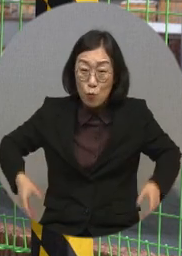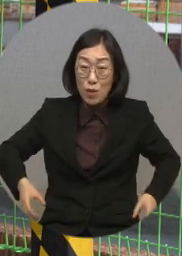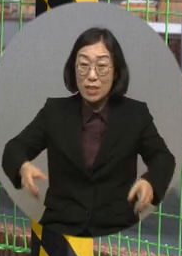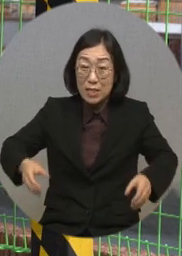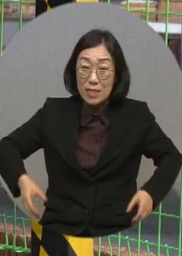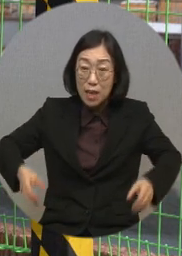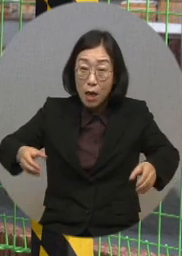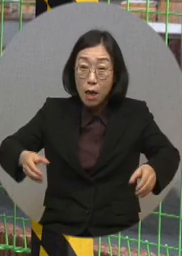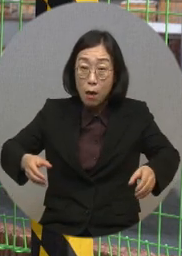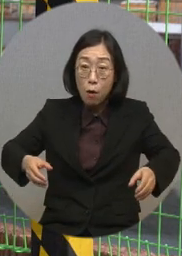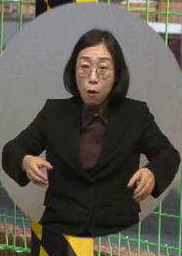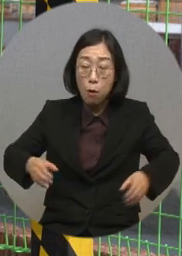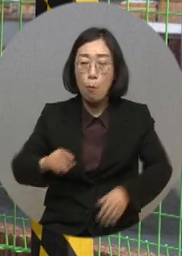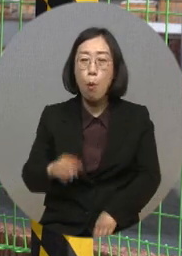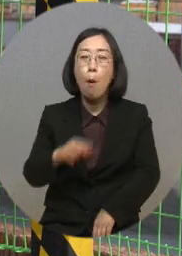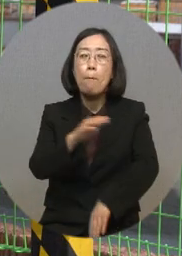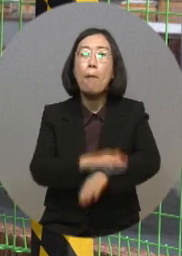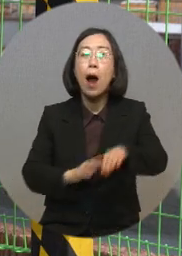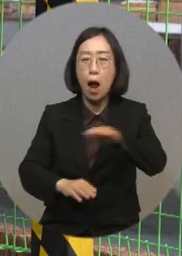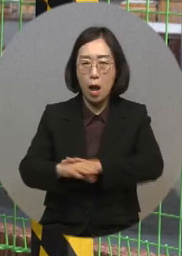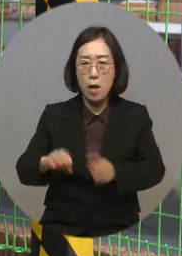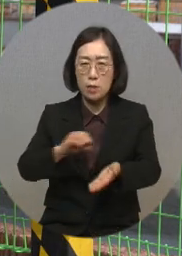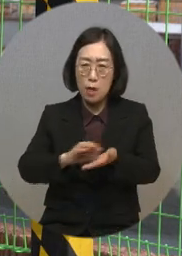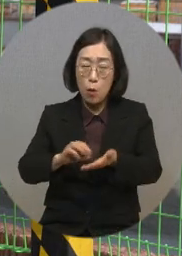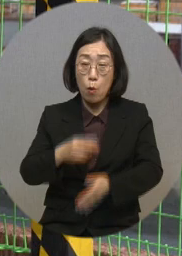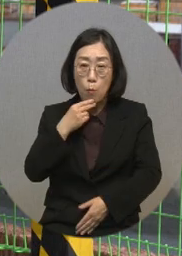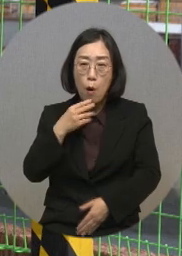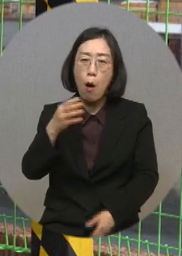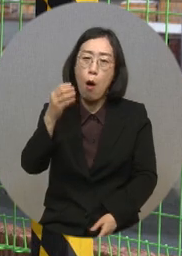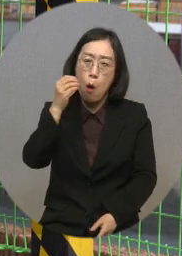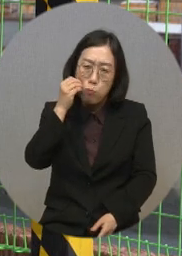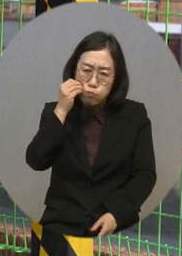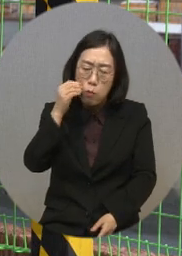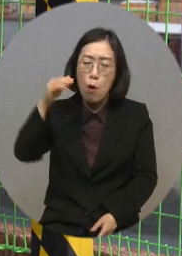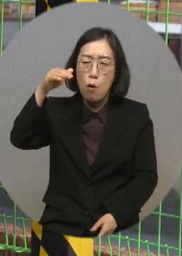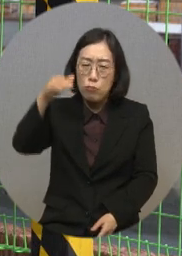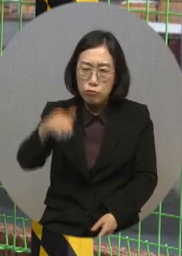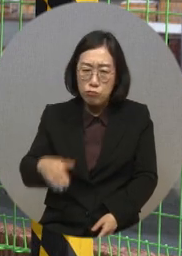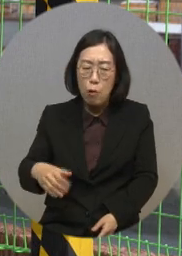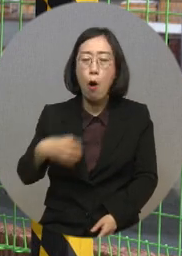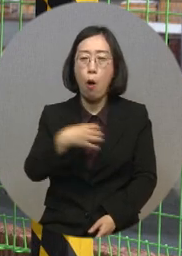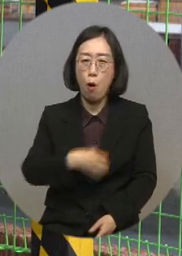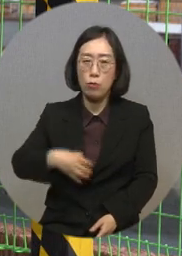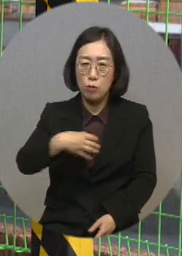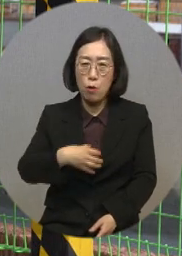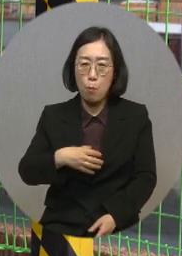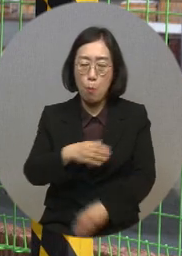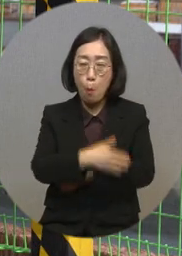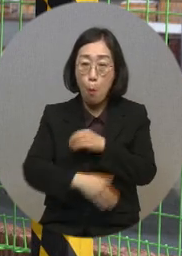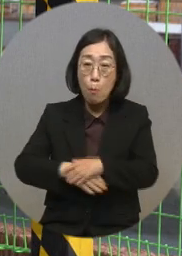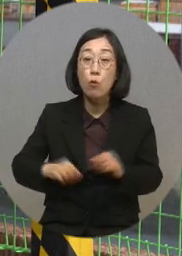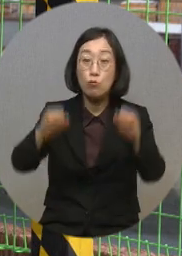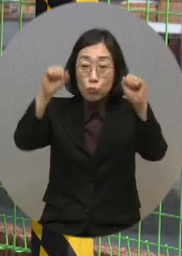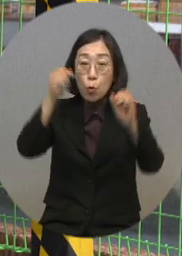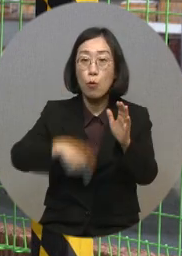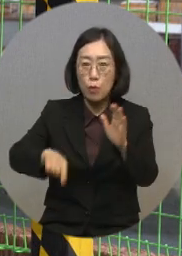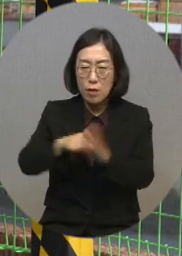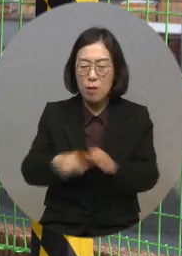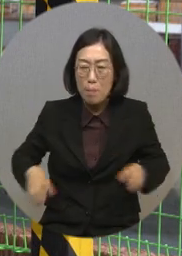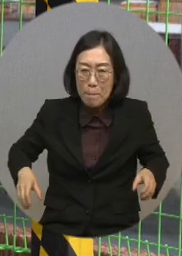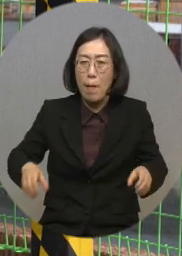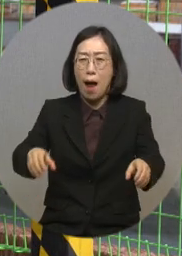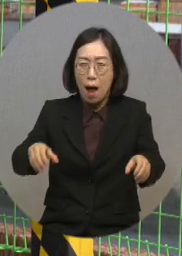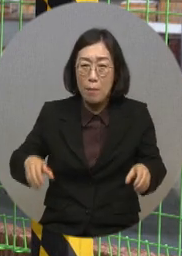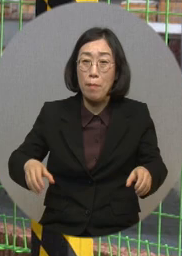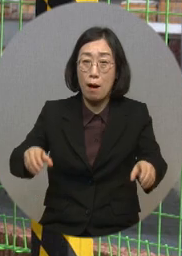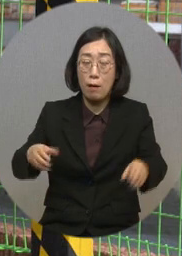안 그러면 팔을 쓰지 않으면 이게 퇴화돼서 더 안 좋아질까 봐 운동삼아 이렇게 많이 이용하는 편이라 그러다 보니 제가